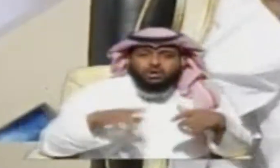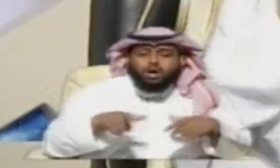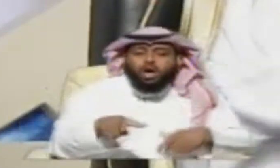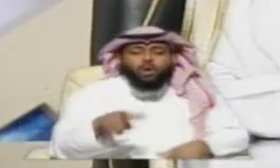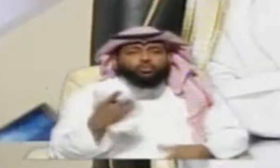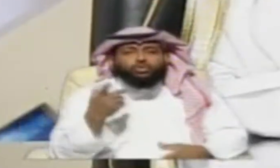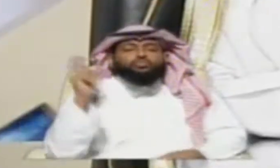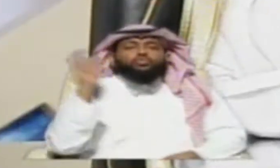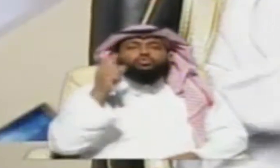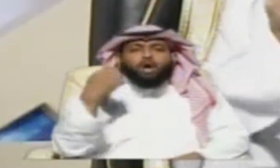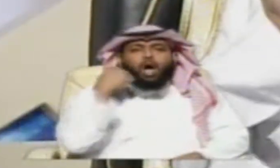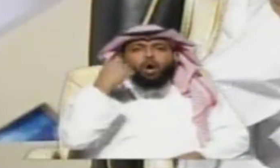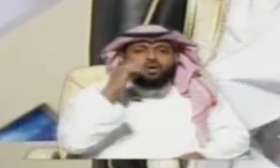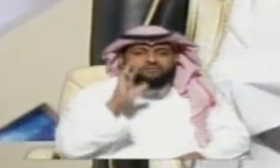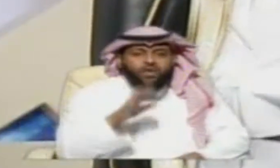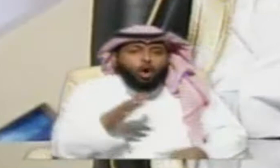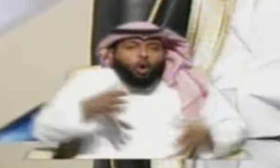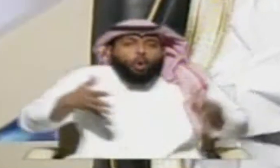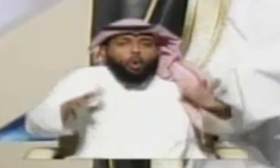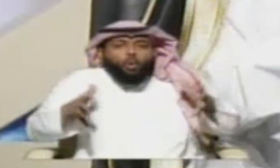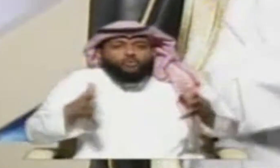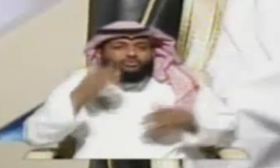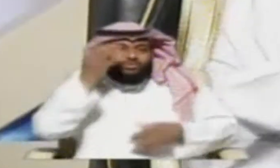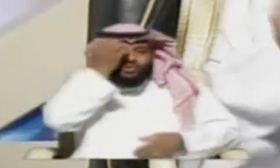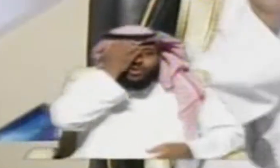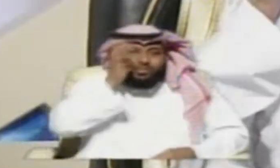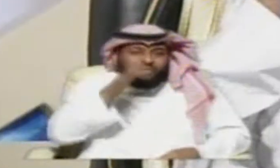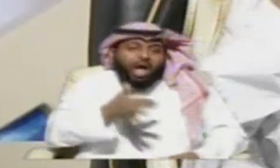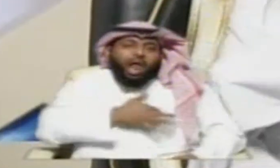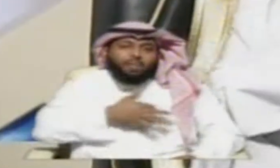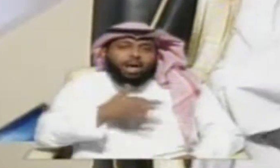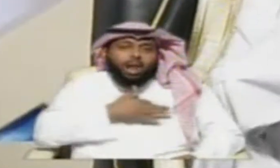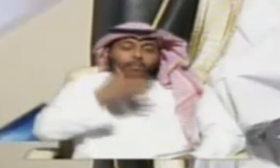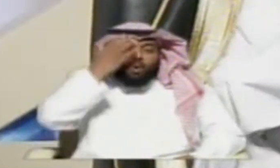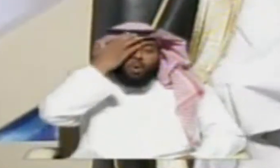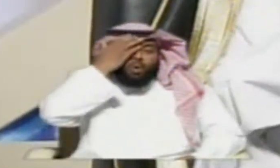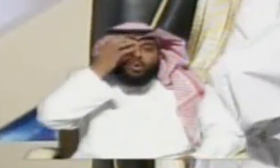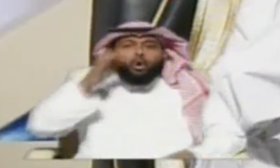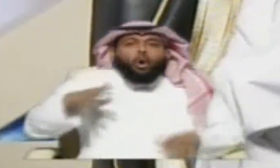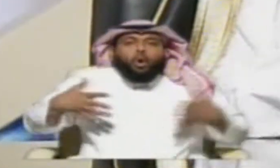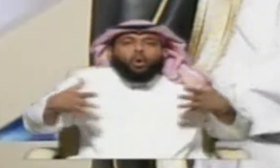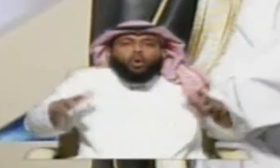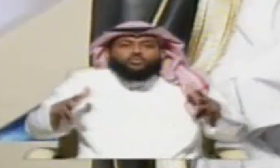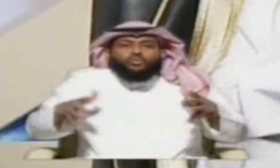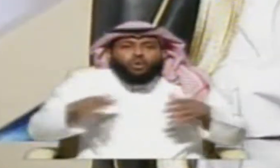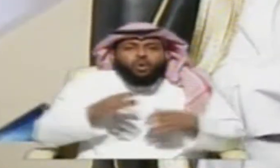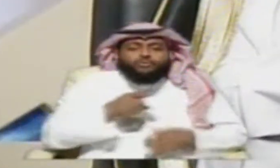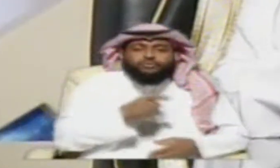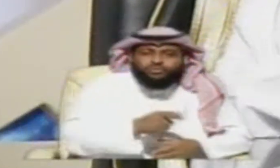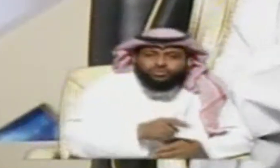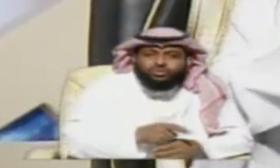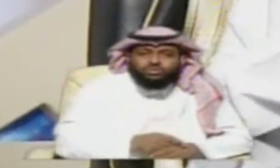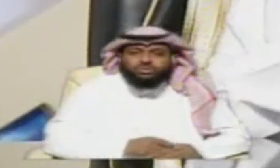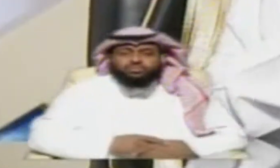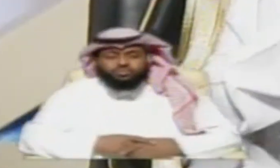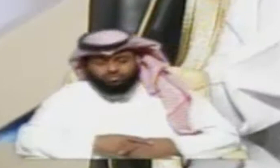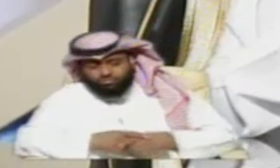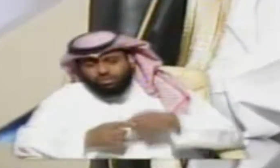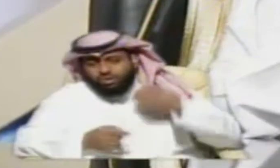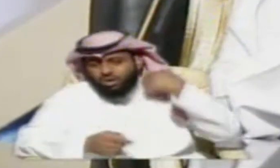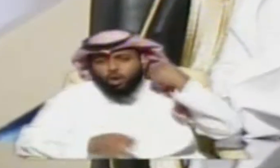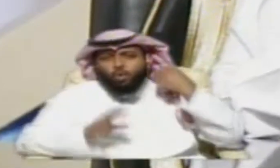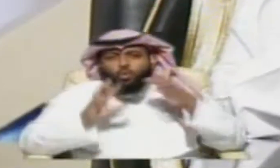أن يبثوا الرعب في نفوس العدو وأن يصلوا إلى عمق ذلك الكيان المحتل الغاشم، مما يدل